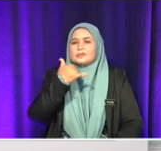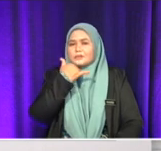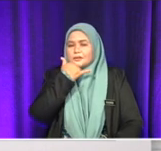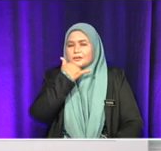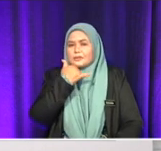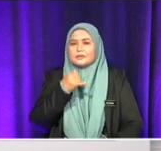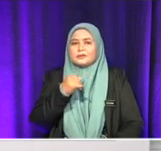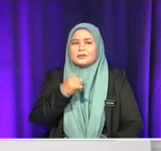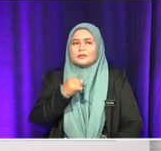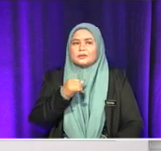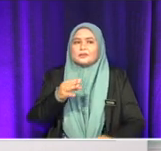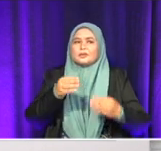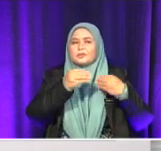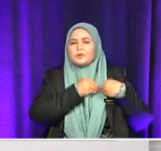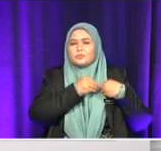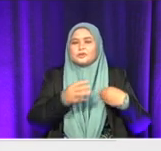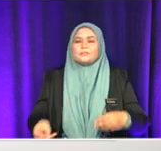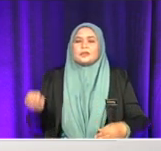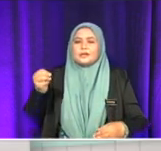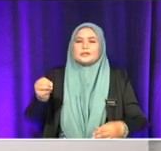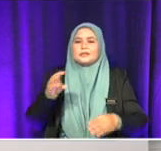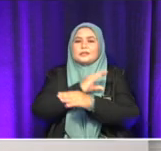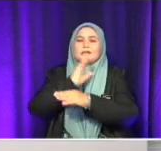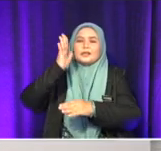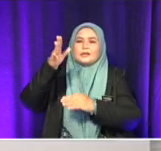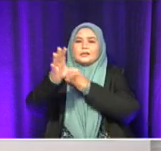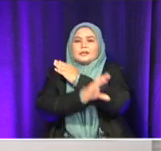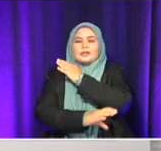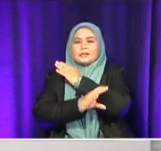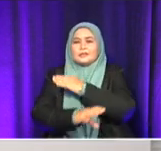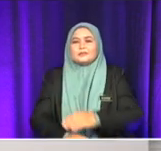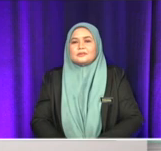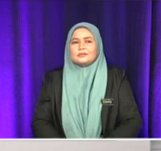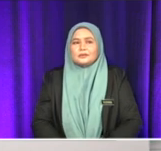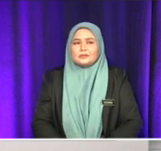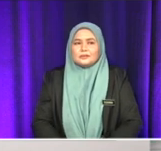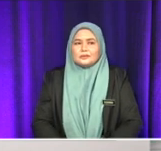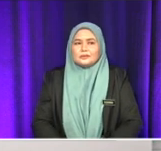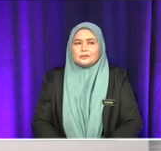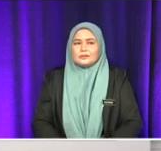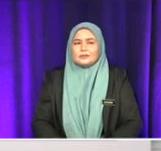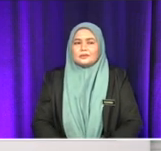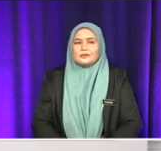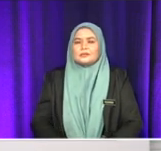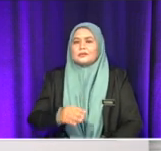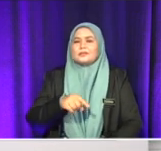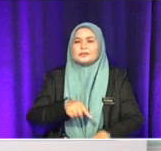yang memupuk Semangat cinta atau negara oke dengan